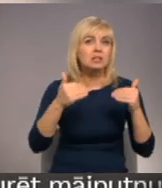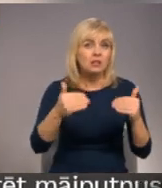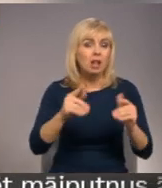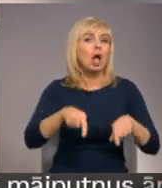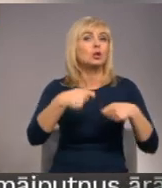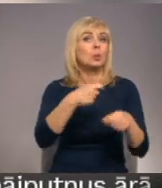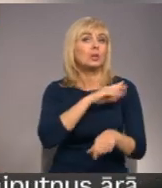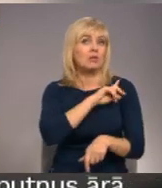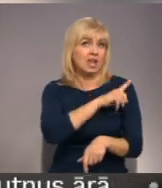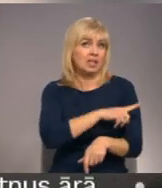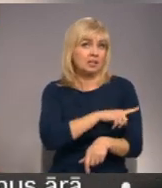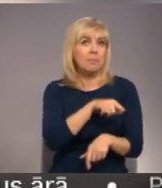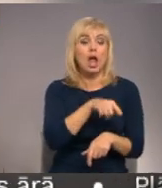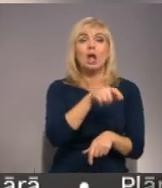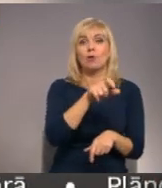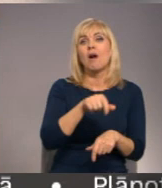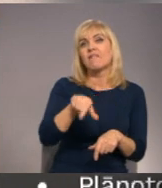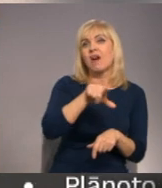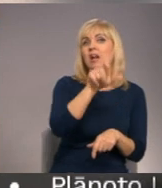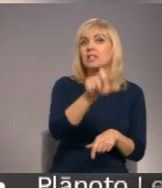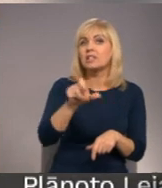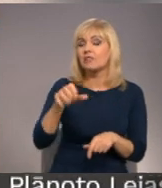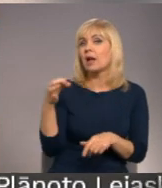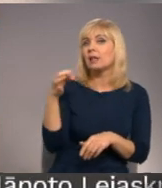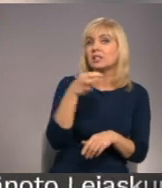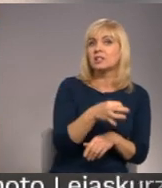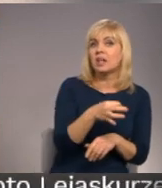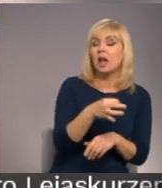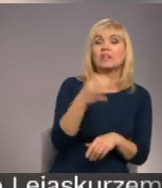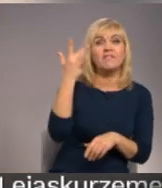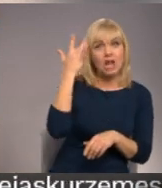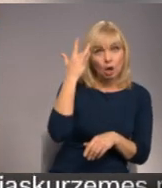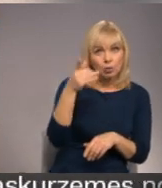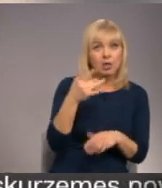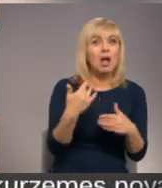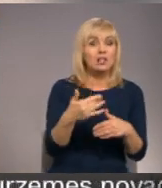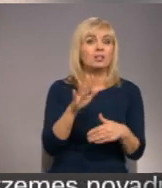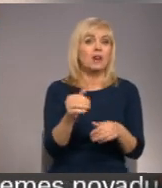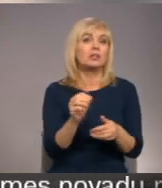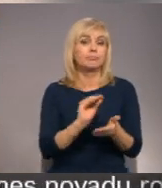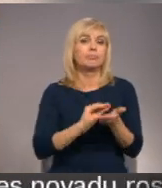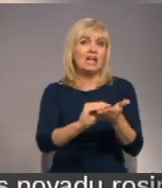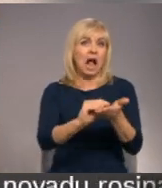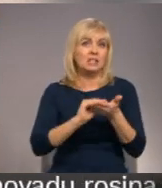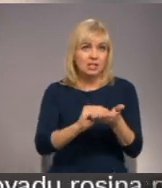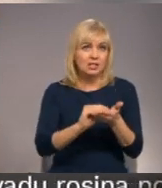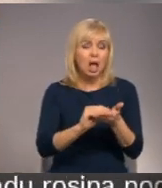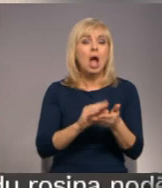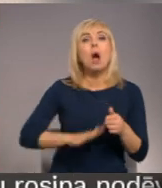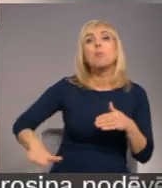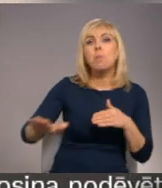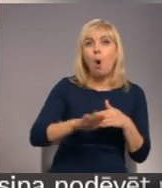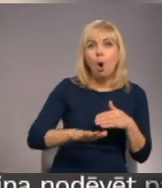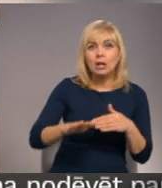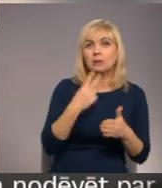viedokli, un tagad to var izdarīt rakstiski. Poligona paredzēts paplašināt, un mācību laikā tajā varēs uzturēties aptuveni 700